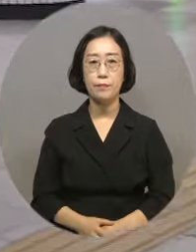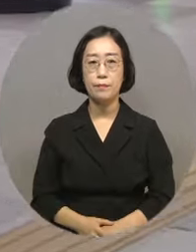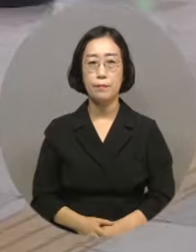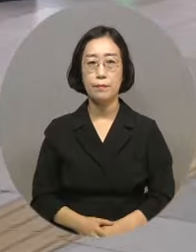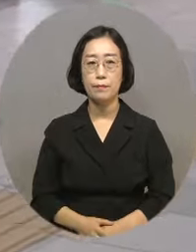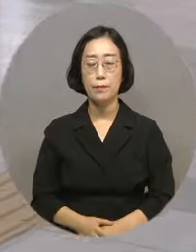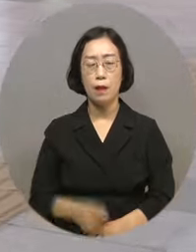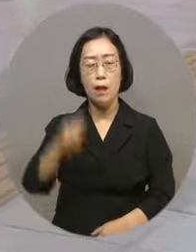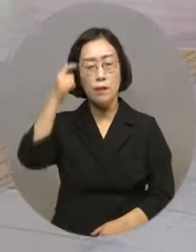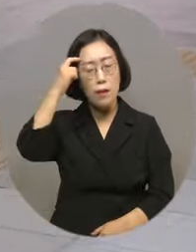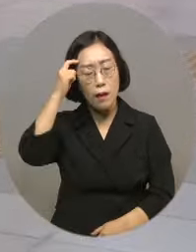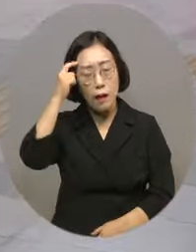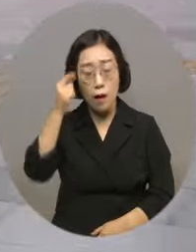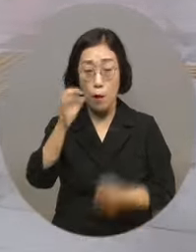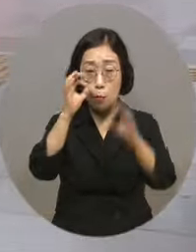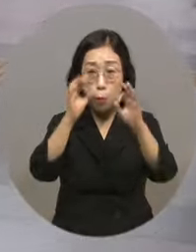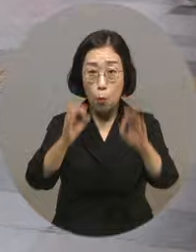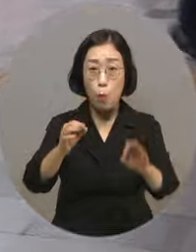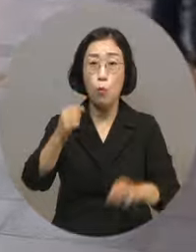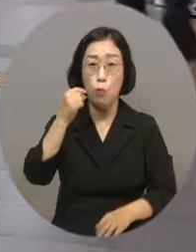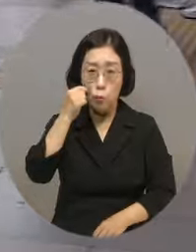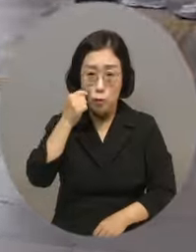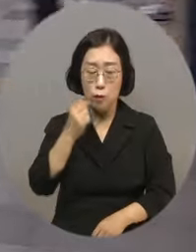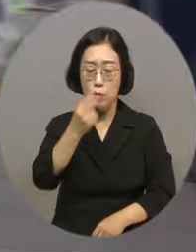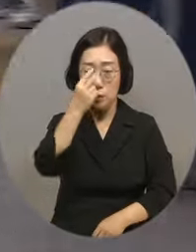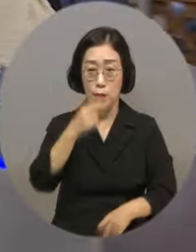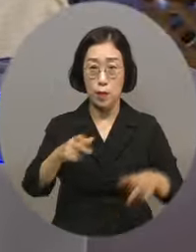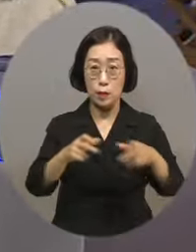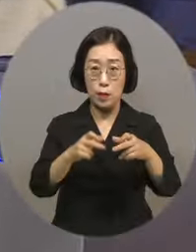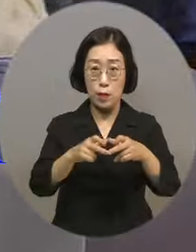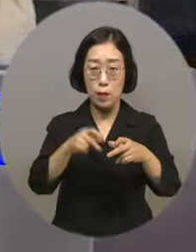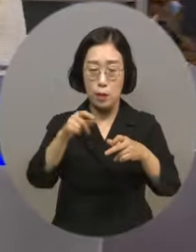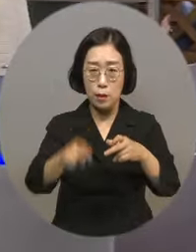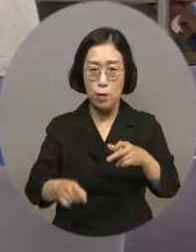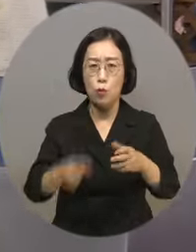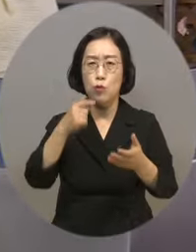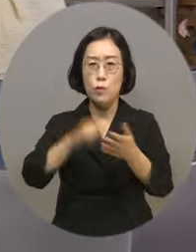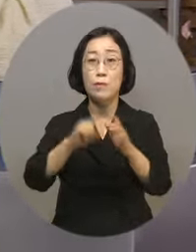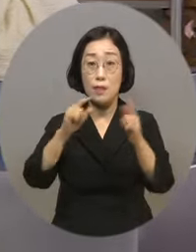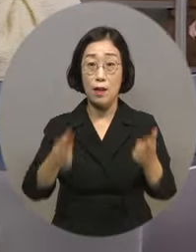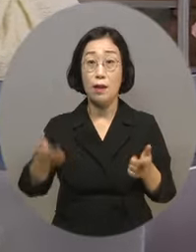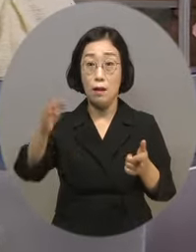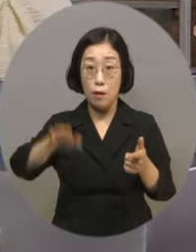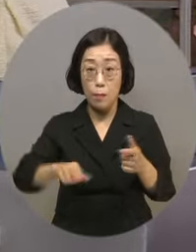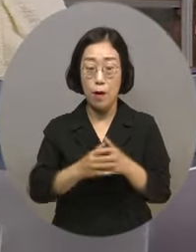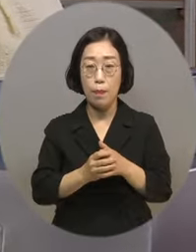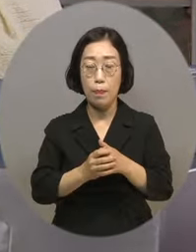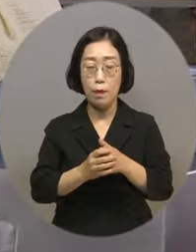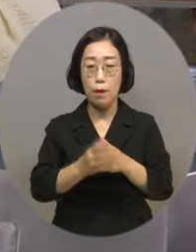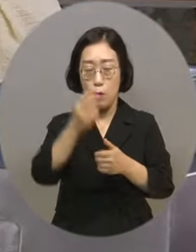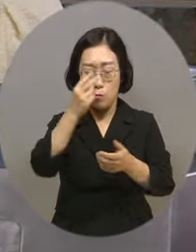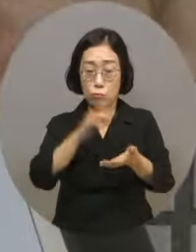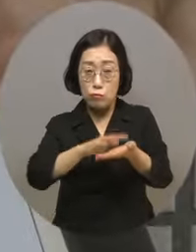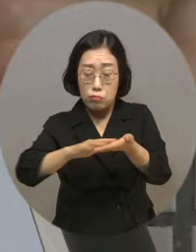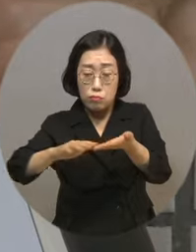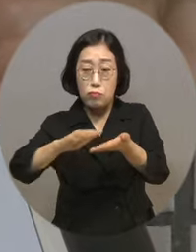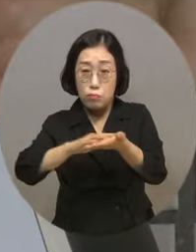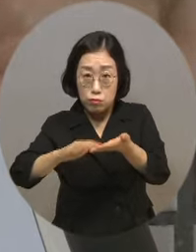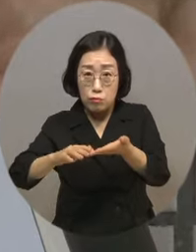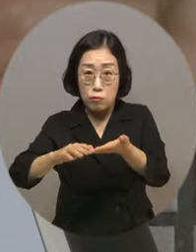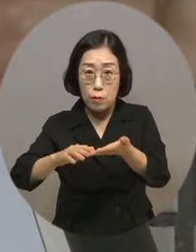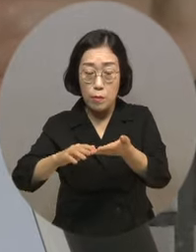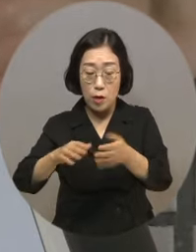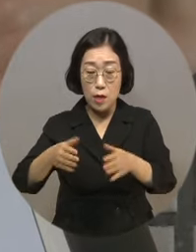이미지 현상이 어려운 시각 장애인들은 지하철 노선도를 떠올리기 쉽지 않지만 촉지도 이용으로 전체적인 노선을